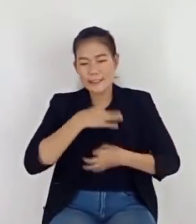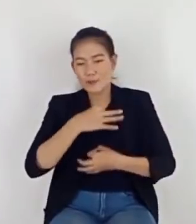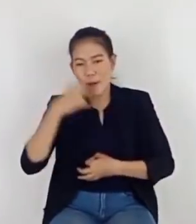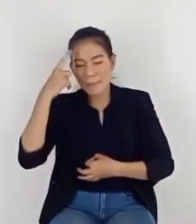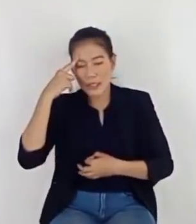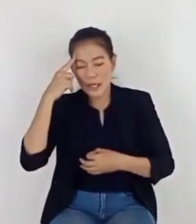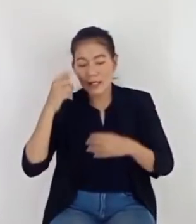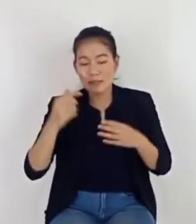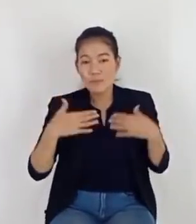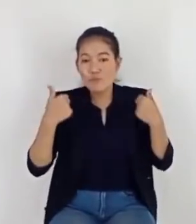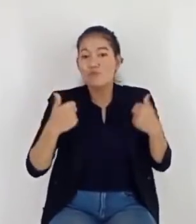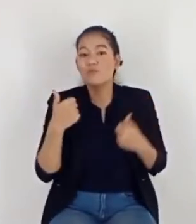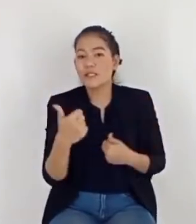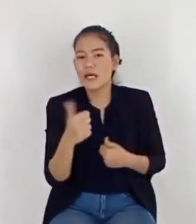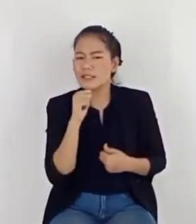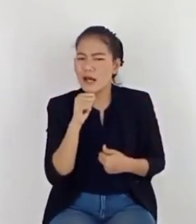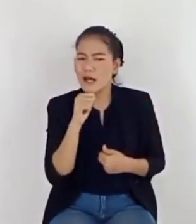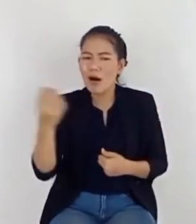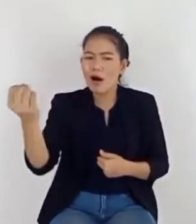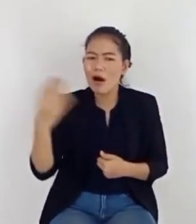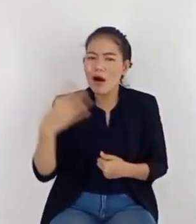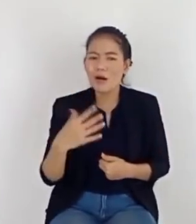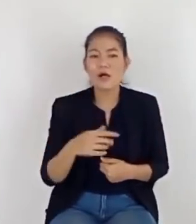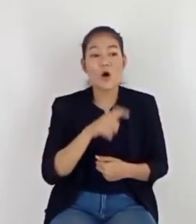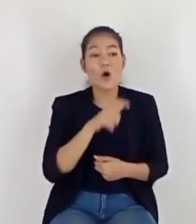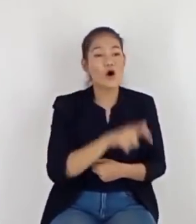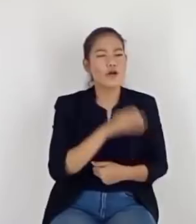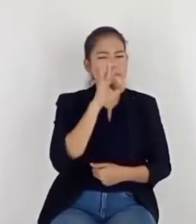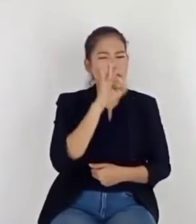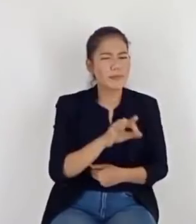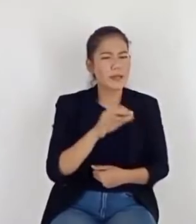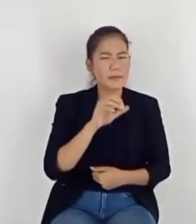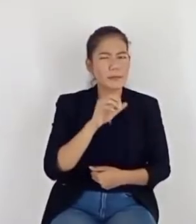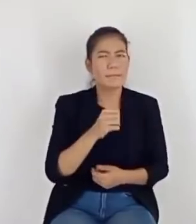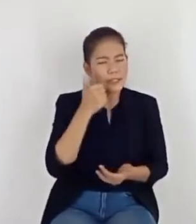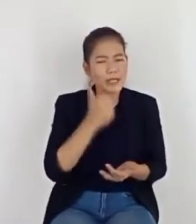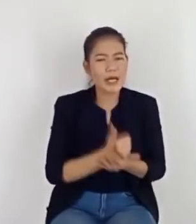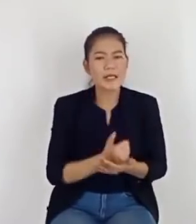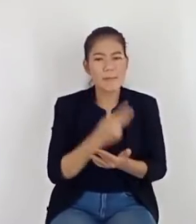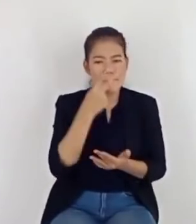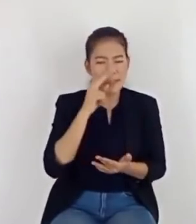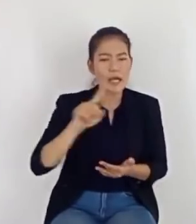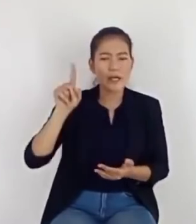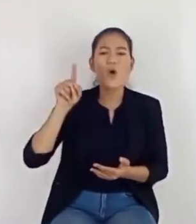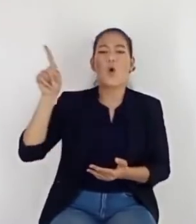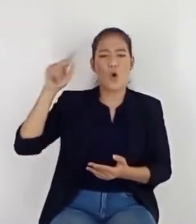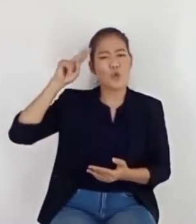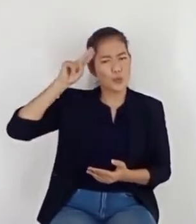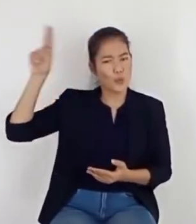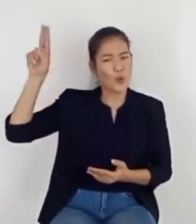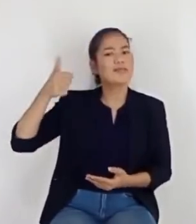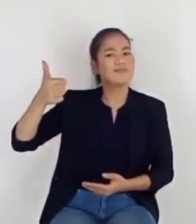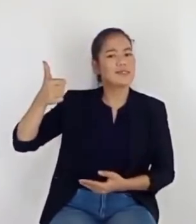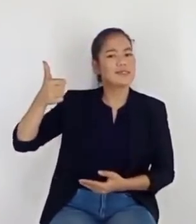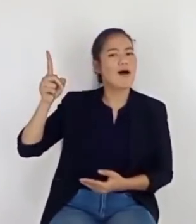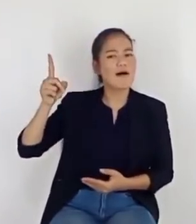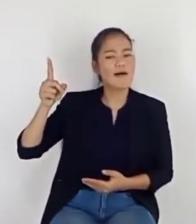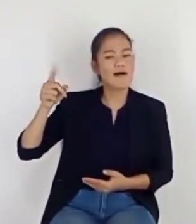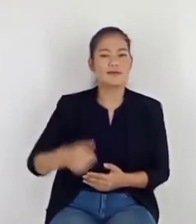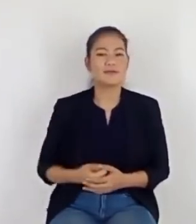pikiran? Orang beriman yakin bahwa hanya Tuhan yang dapat